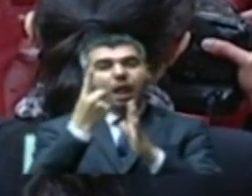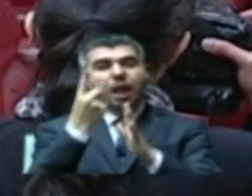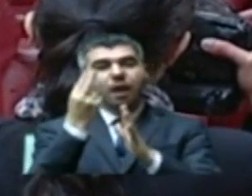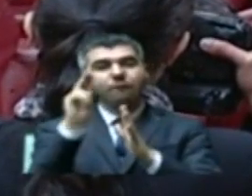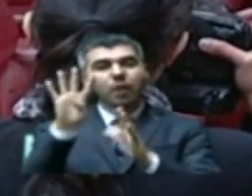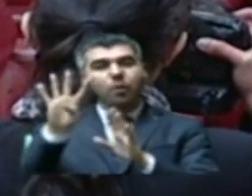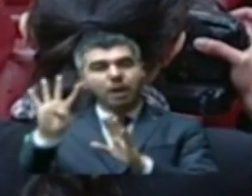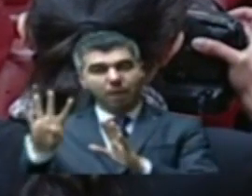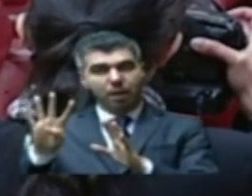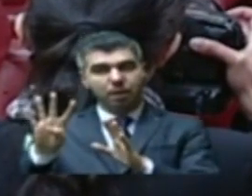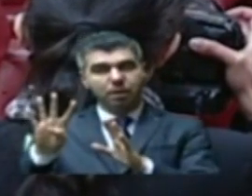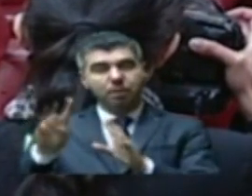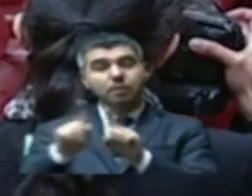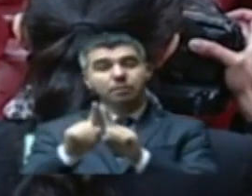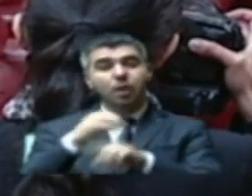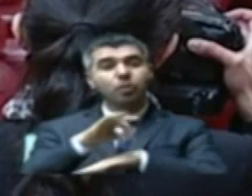وديال البلديات من